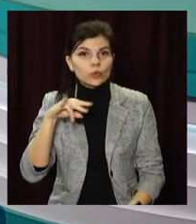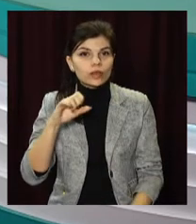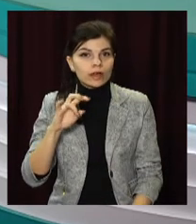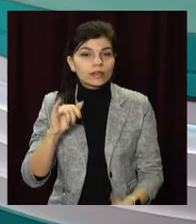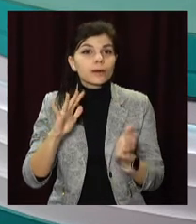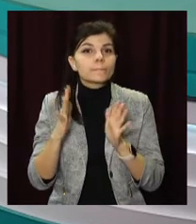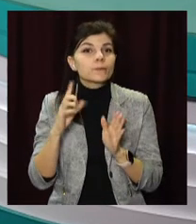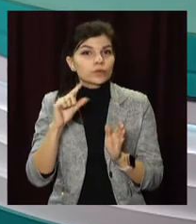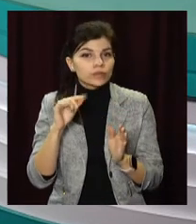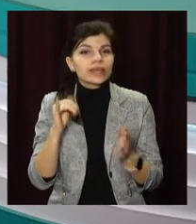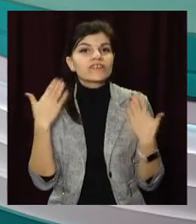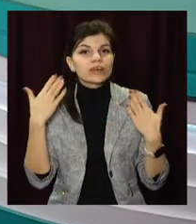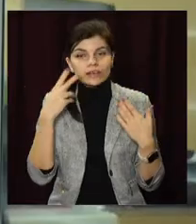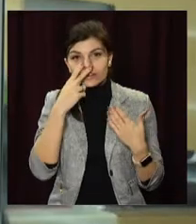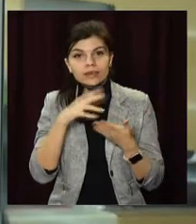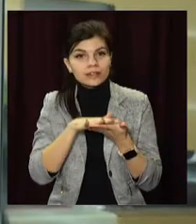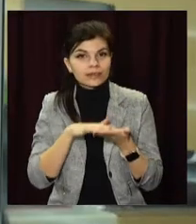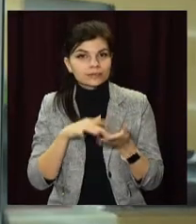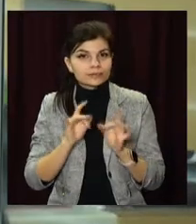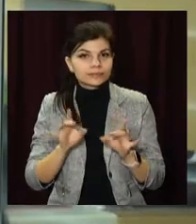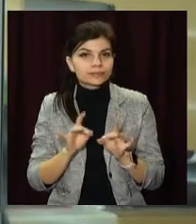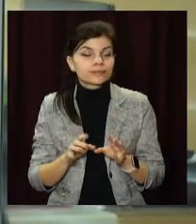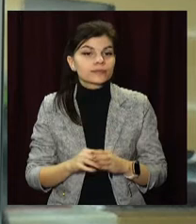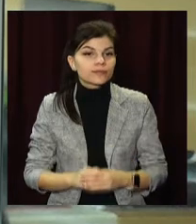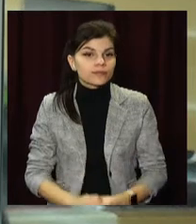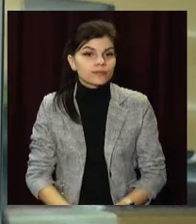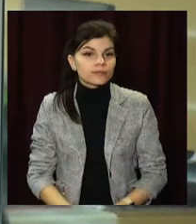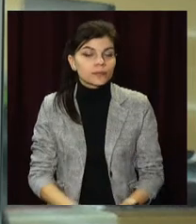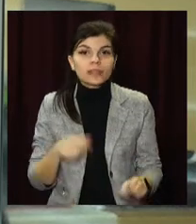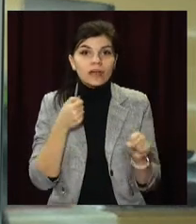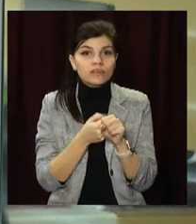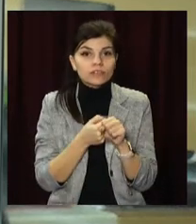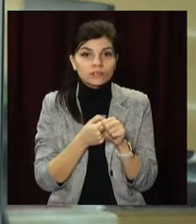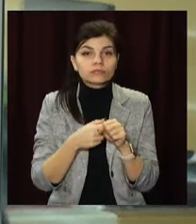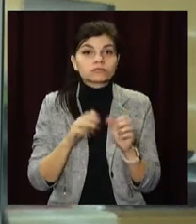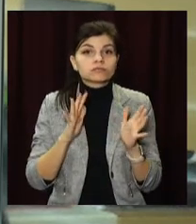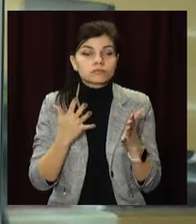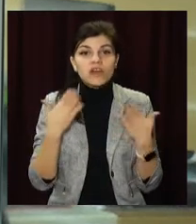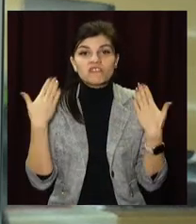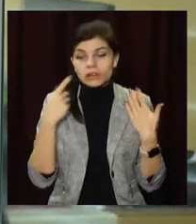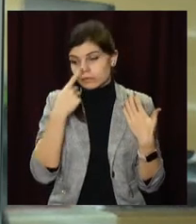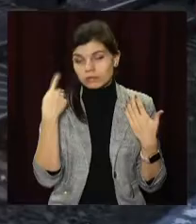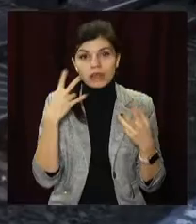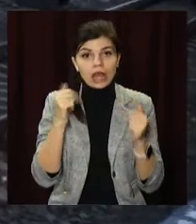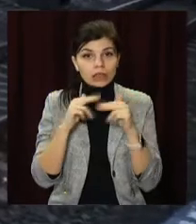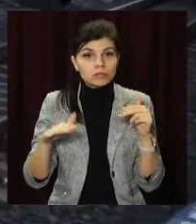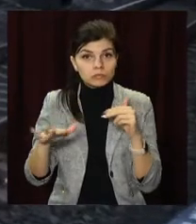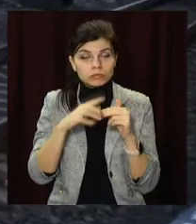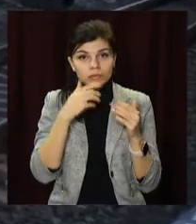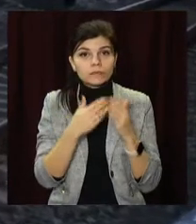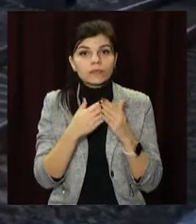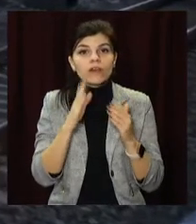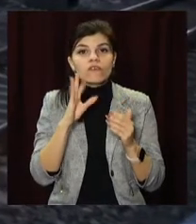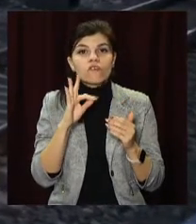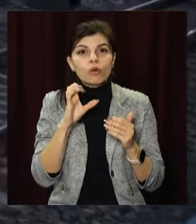події понеділка та вихідних дивіться далі. Аварія на залізниці сталася вихідними на Дніпропетровщині. Поблизу станції Воскобіння